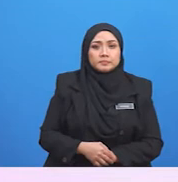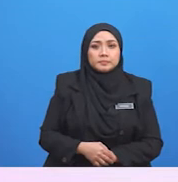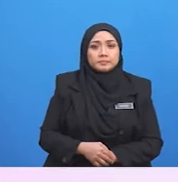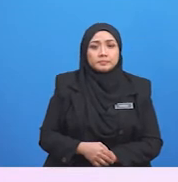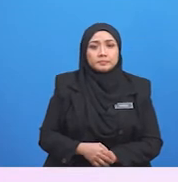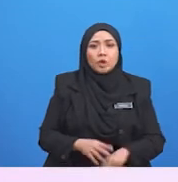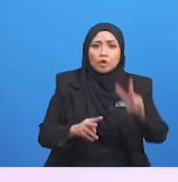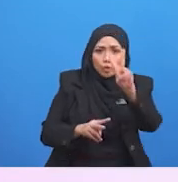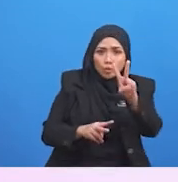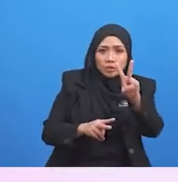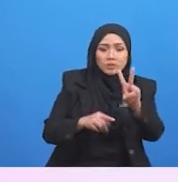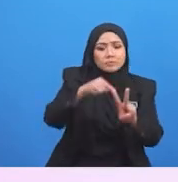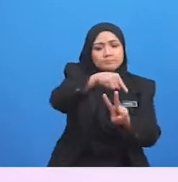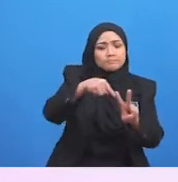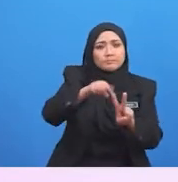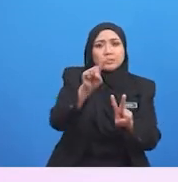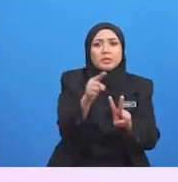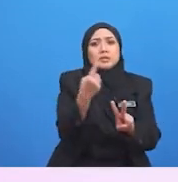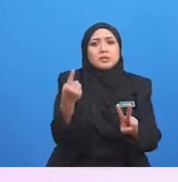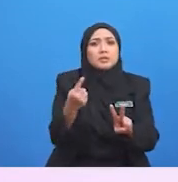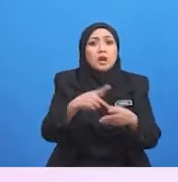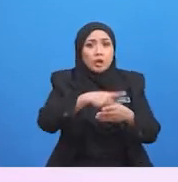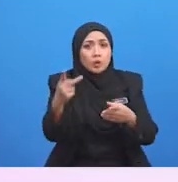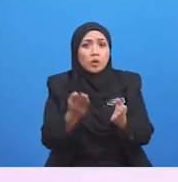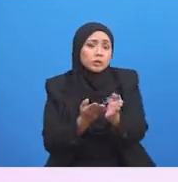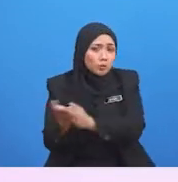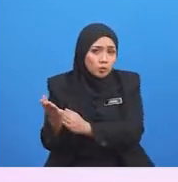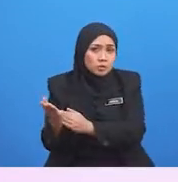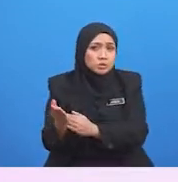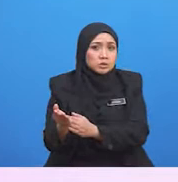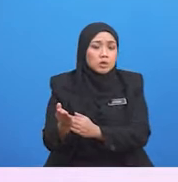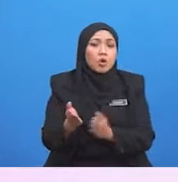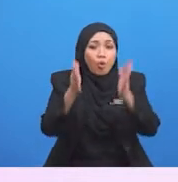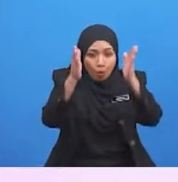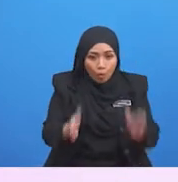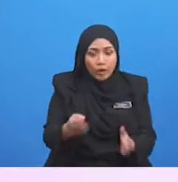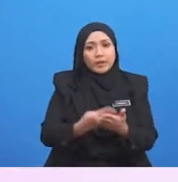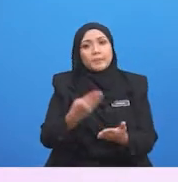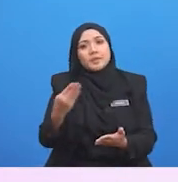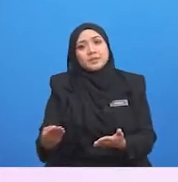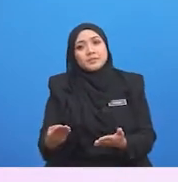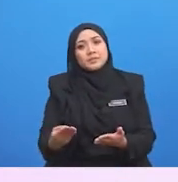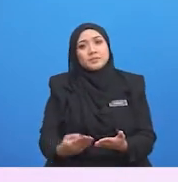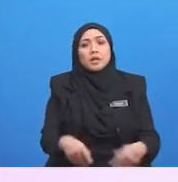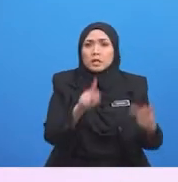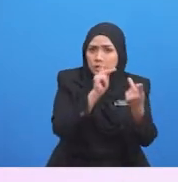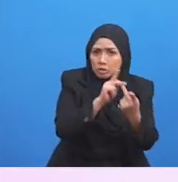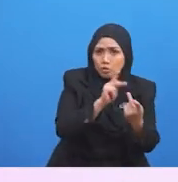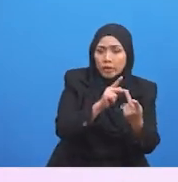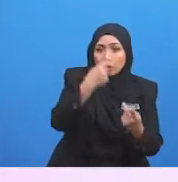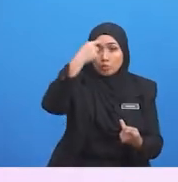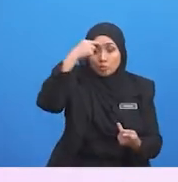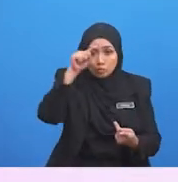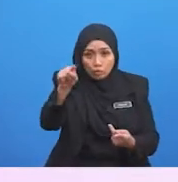pengguna. Tidak ada orang tengah. Tak ada pemborong, tak ada peruncit, tak ada ejen. Saluran agihan ini adalah sangat sesuai